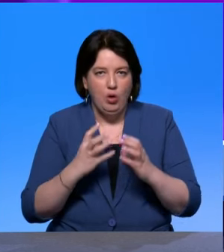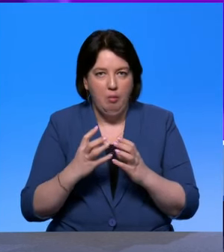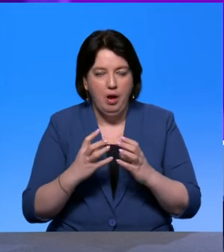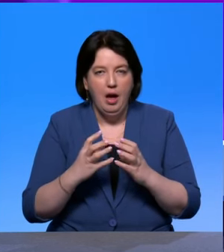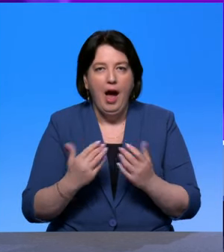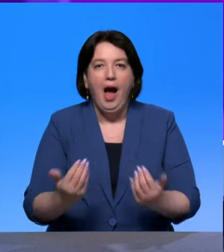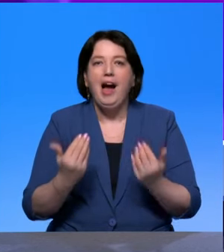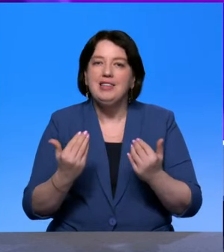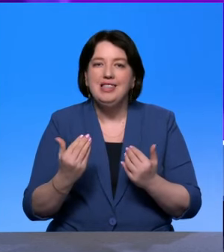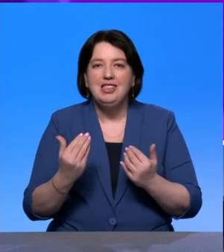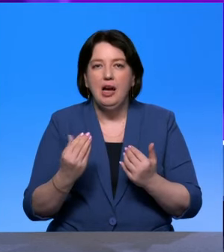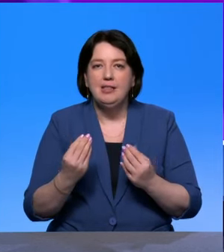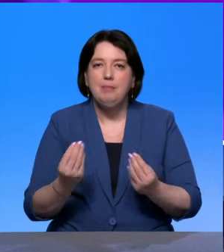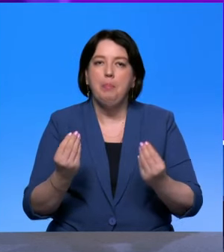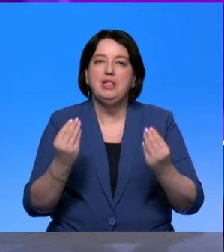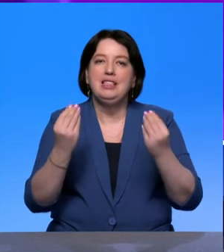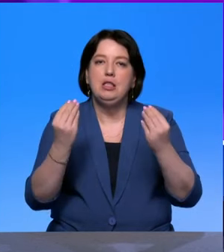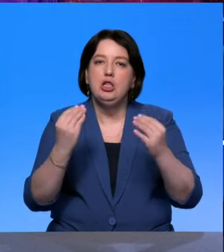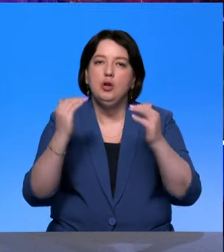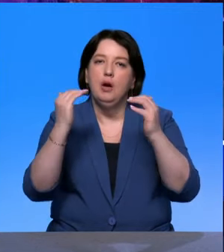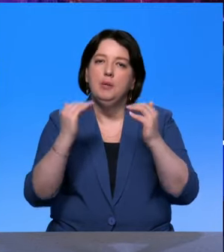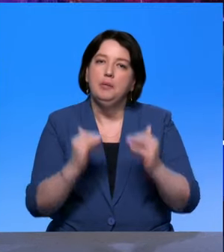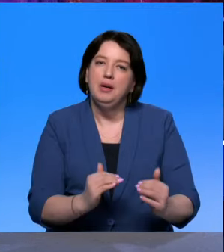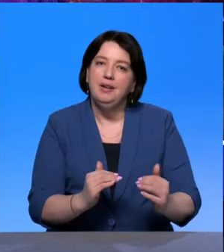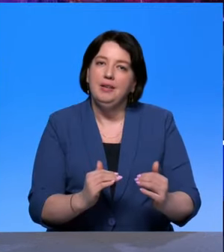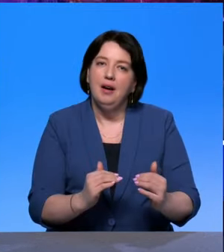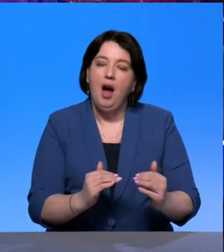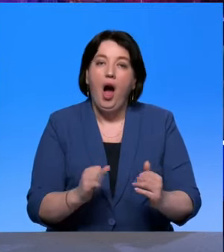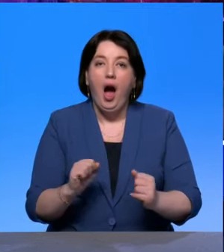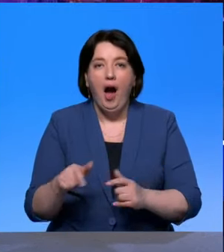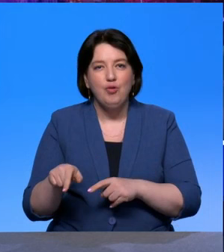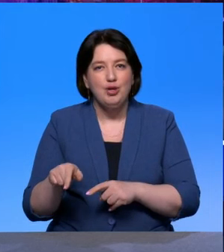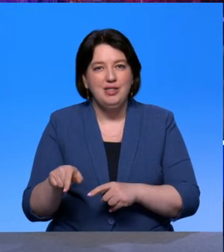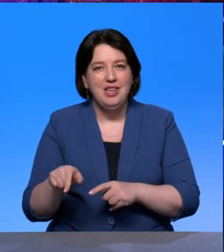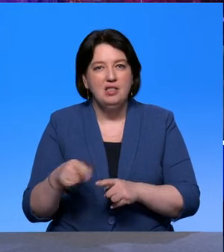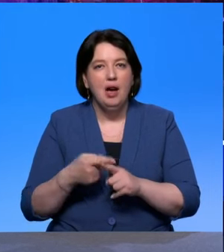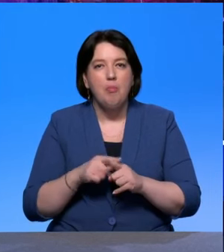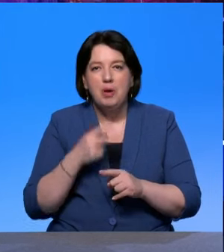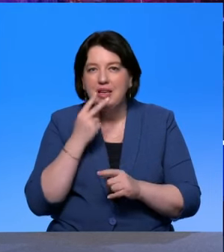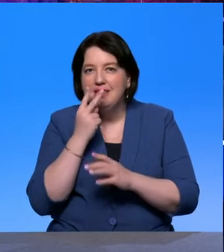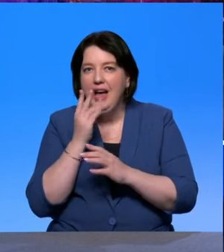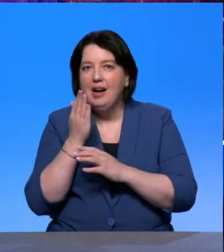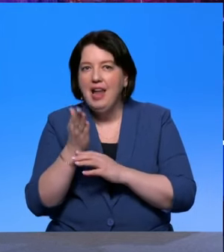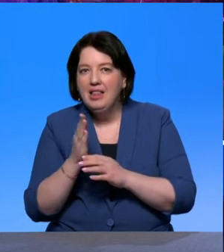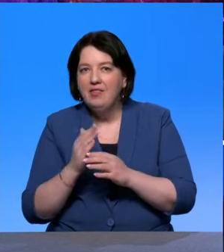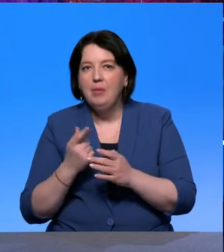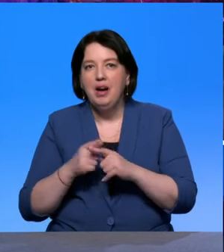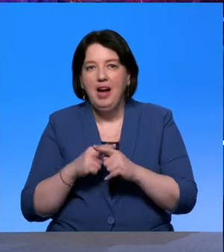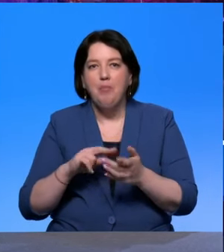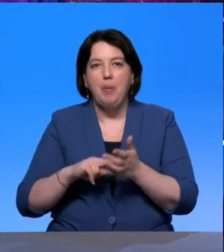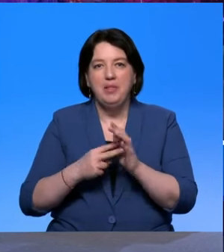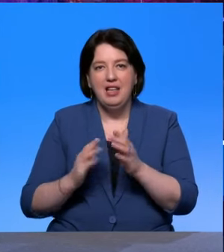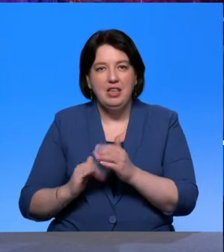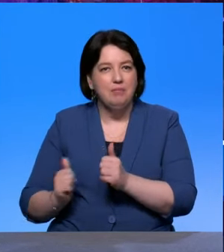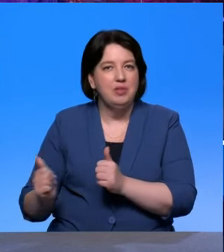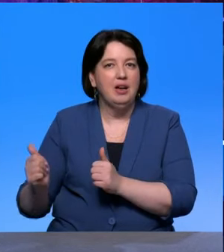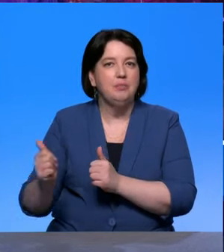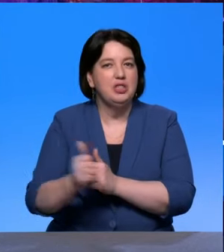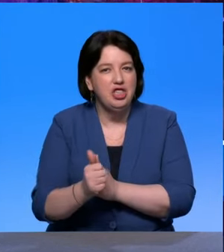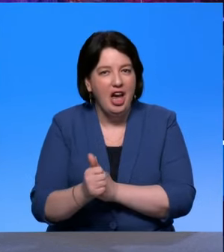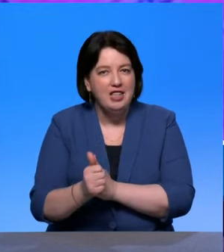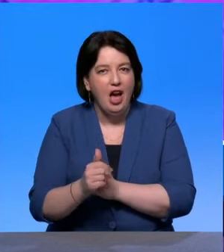престиж немножко, мне кажется, упадет. А вот здесь... мы как бы заглядываем в будущее. Да, играем на опережение. Да, играем